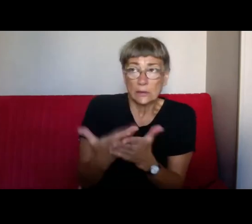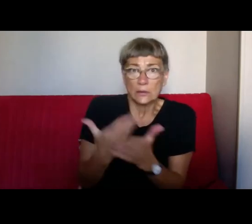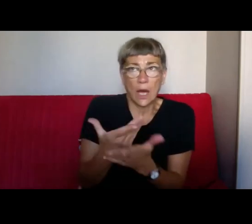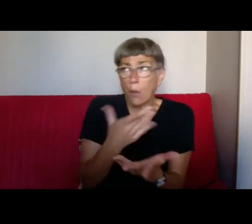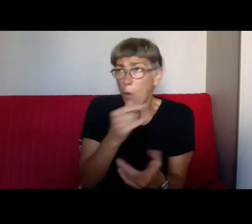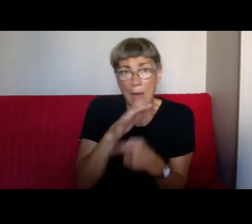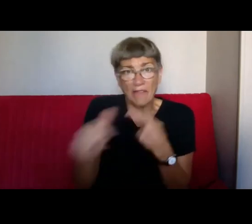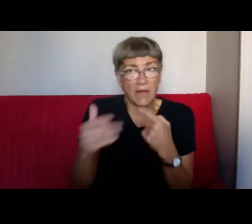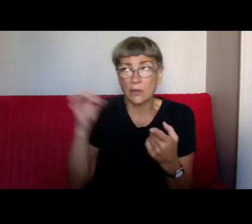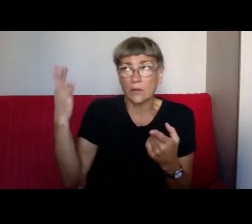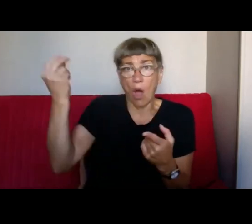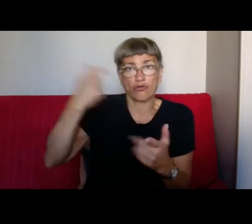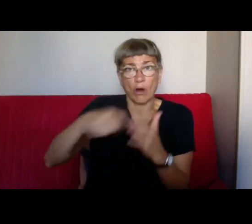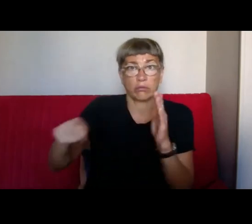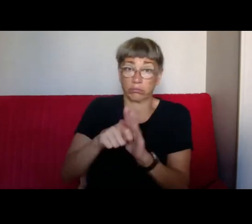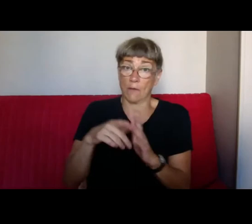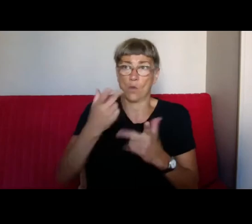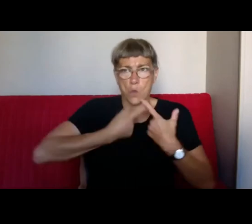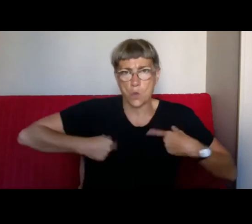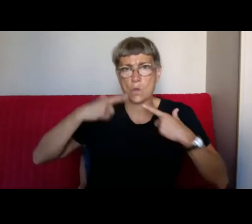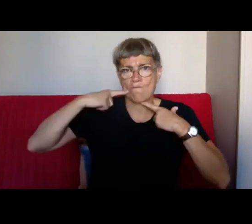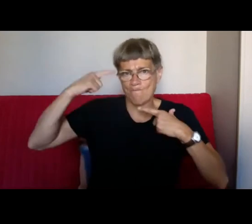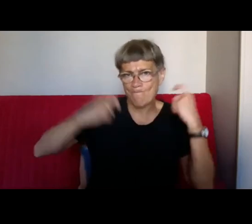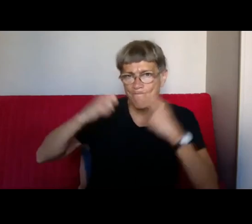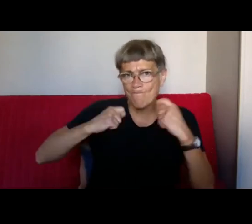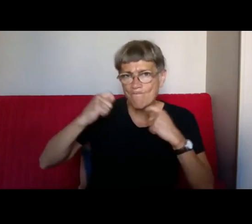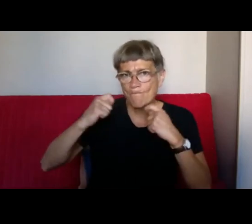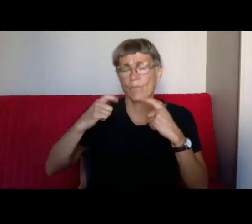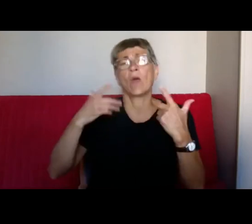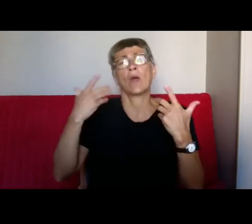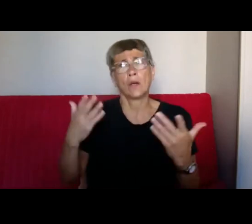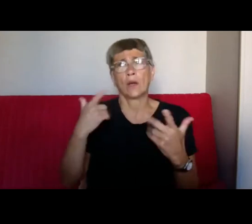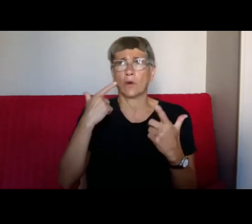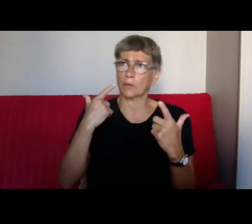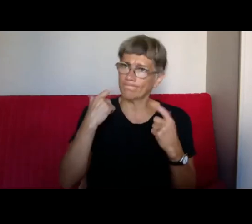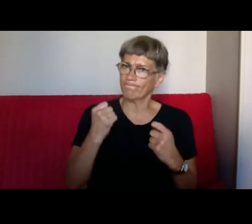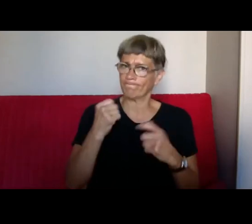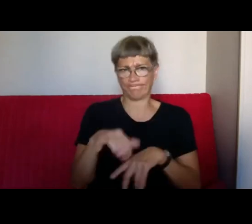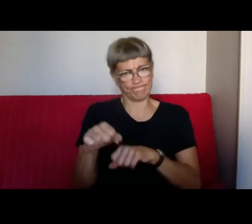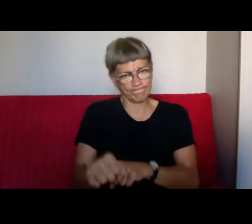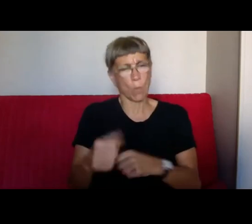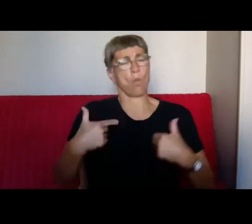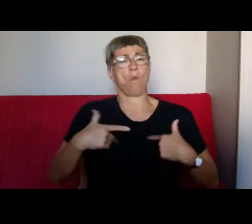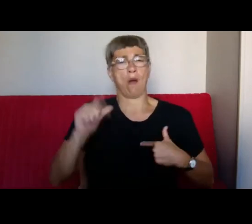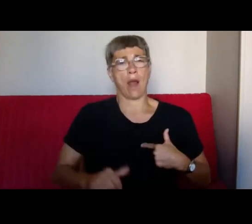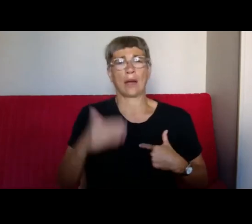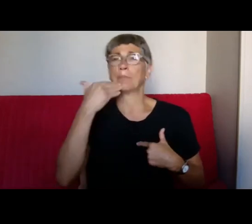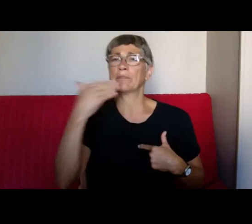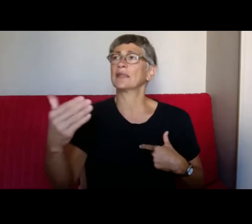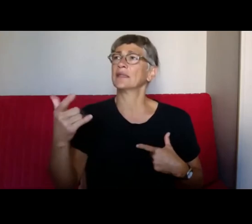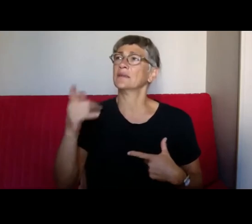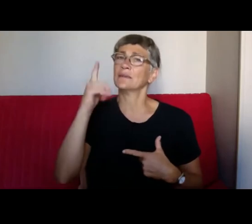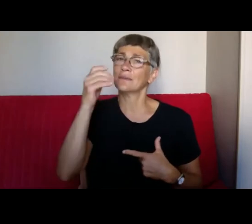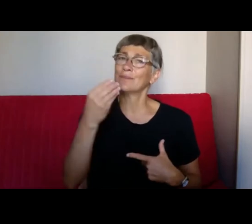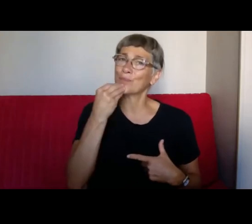regrettable. Il faudra donc que nous soyons tous très vigilants et très déterminés. Vous me trouverez à vos côtés et je vous remercie pour votre attention. Et je vous